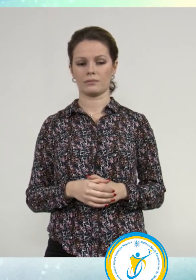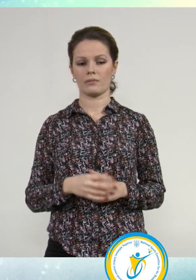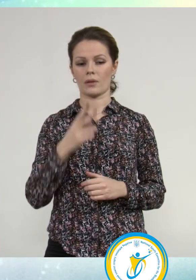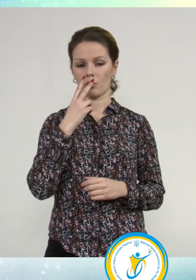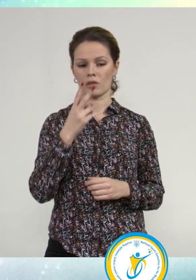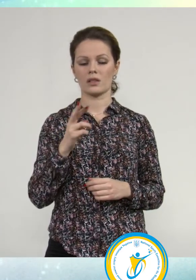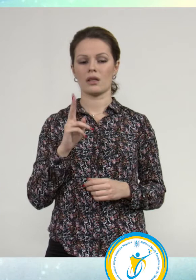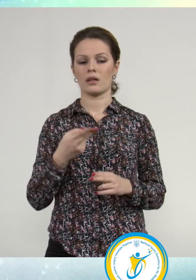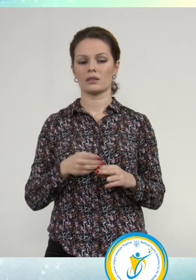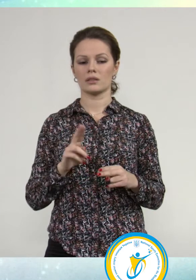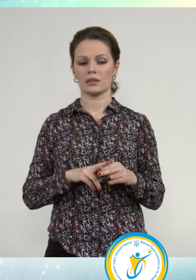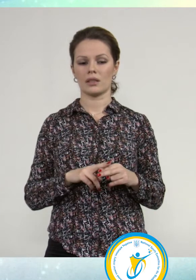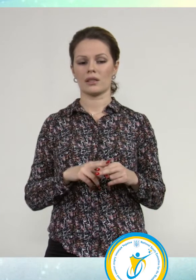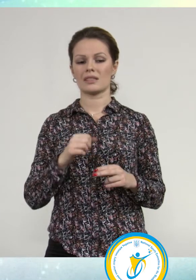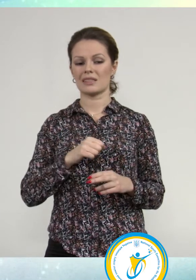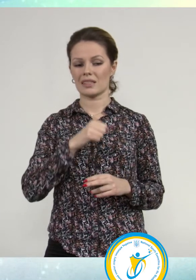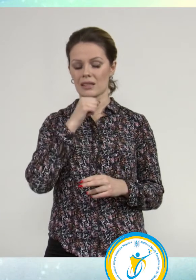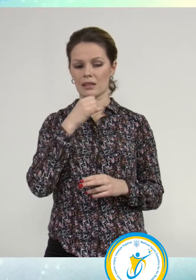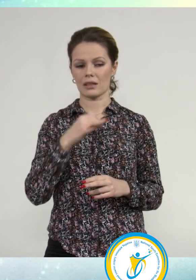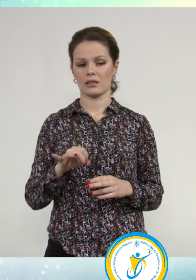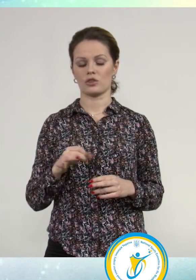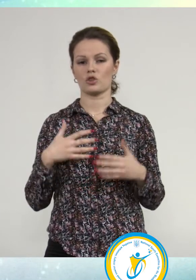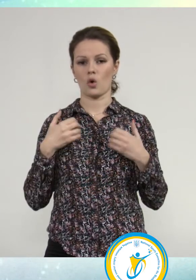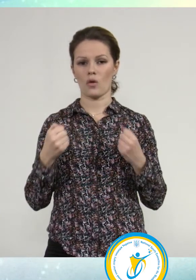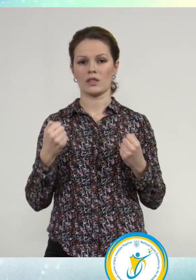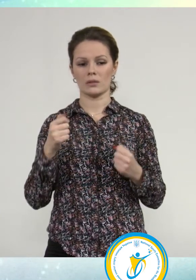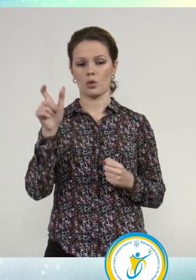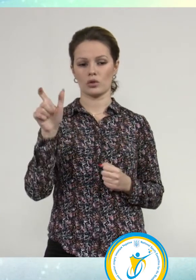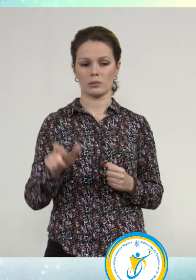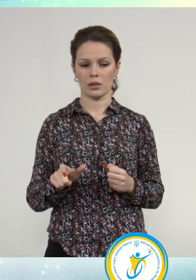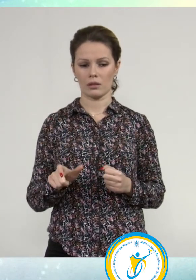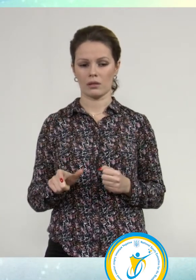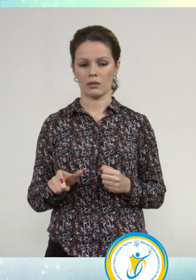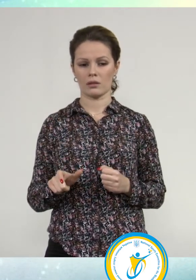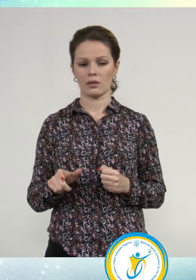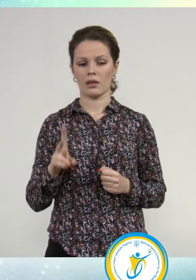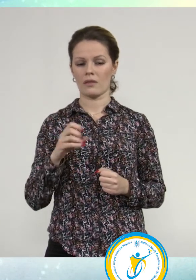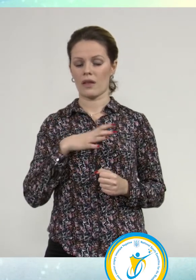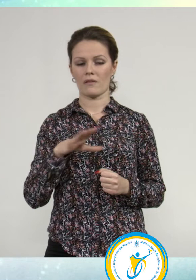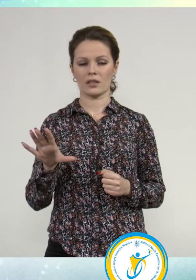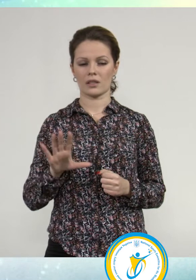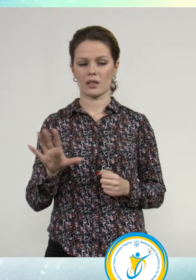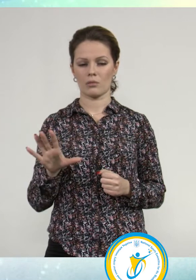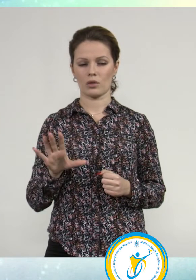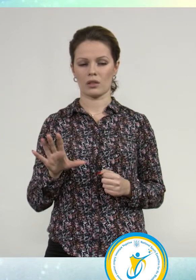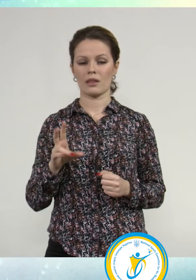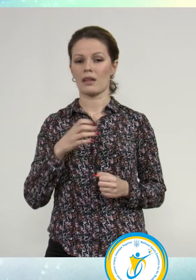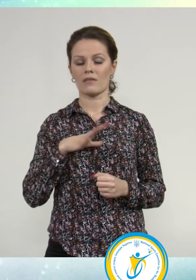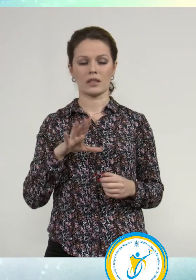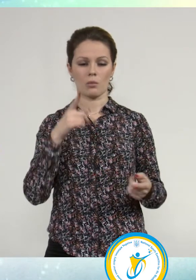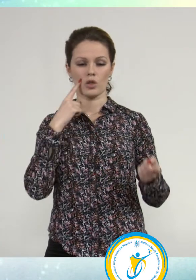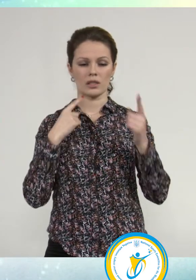Подивіться, як цей зрілий, здоровий спортсмен не витримує, не стримує